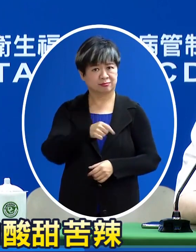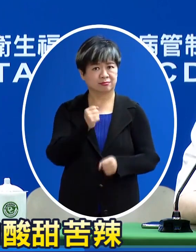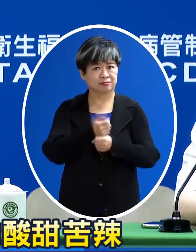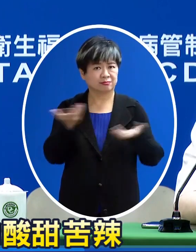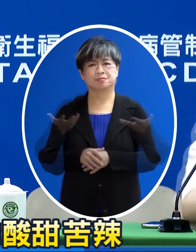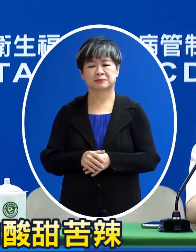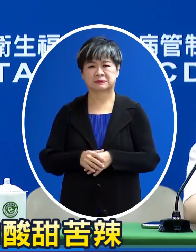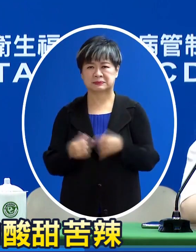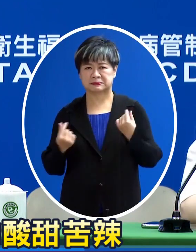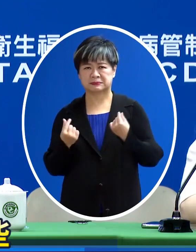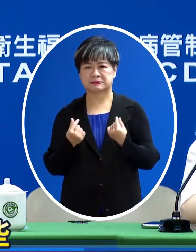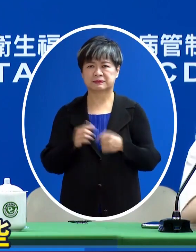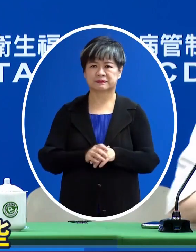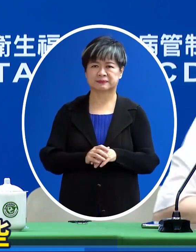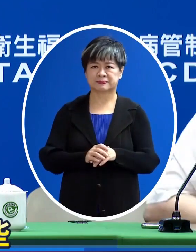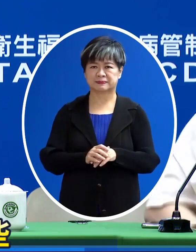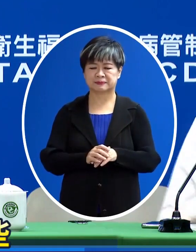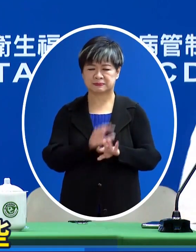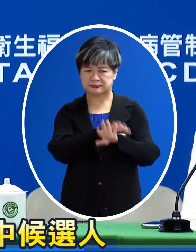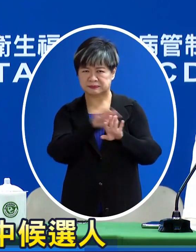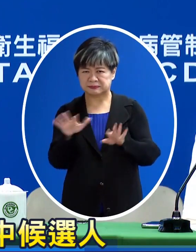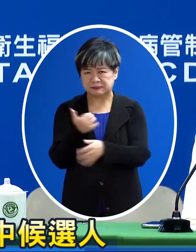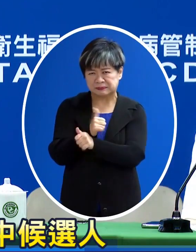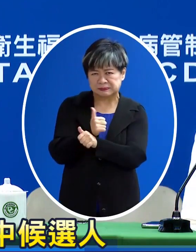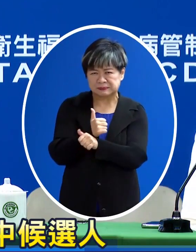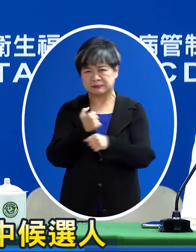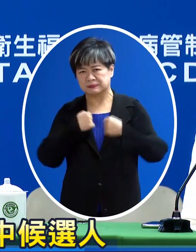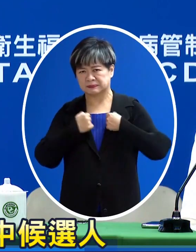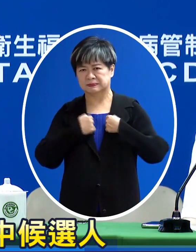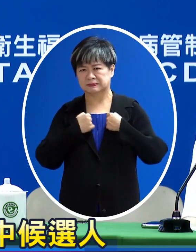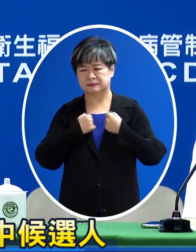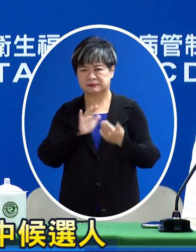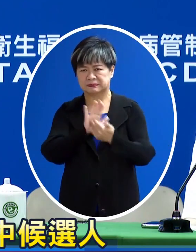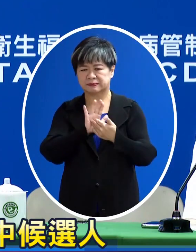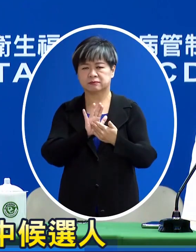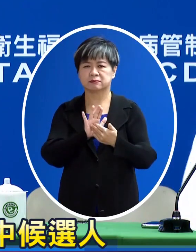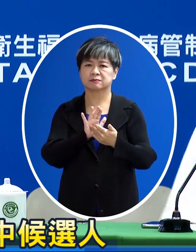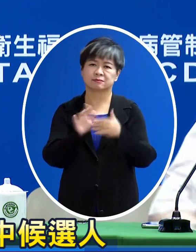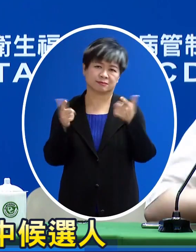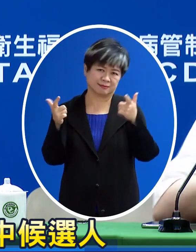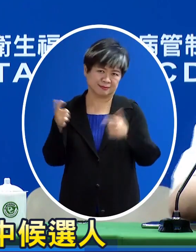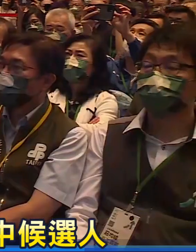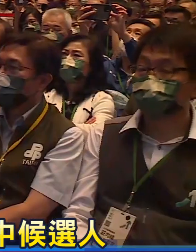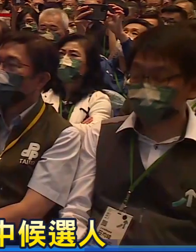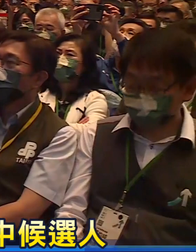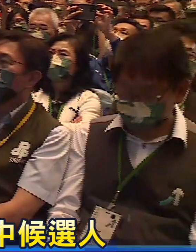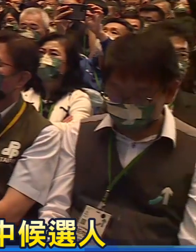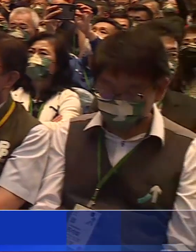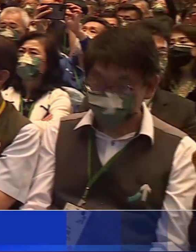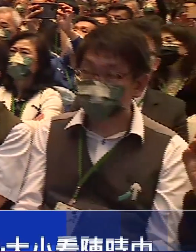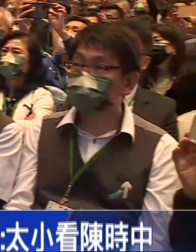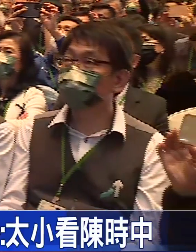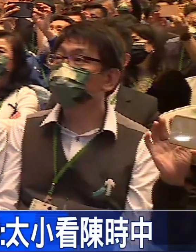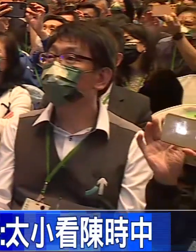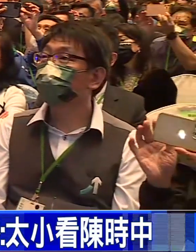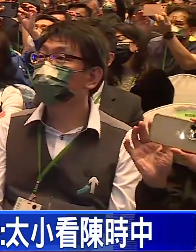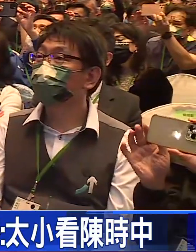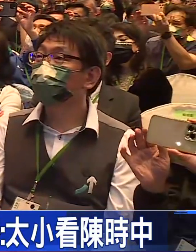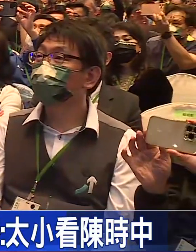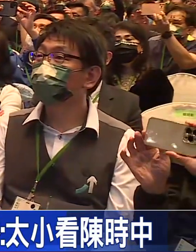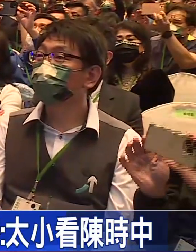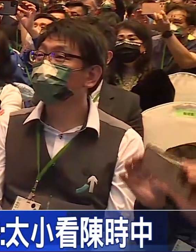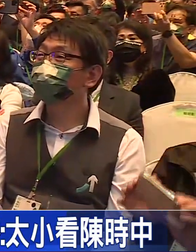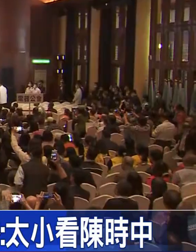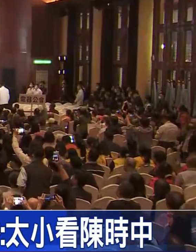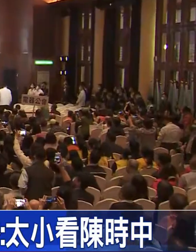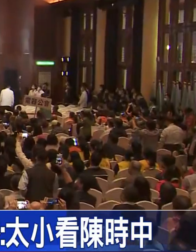人的酸甜苦辣，模拟考这些，那也太小看这个我们陈时中候选人。 方才辩论题清理疫苗争议